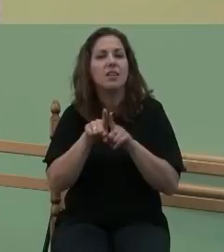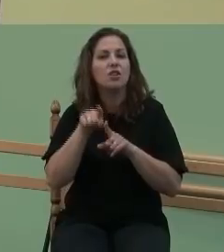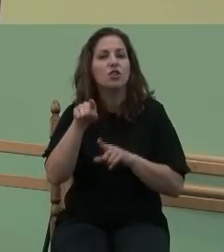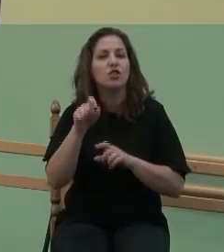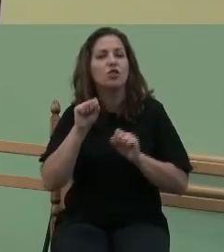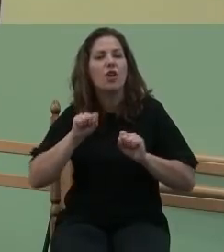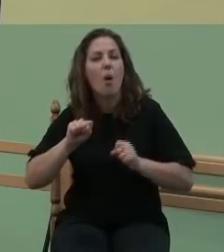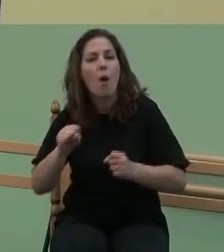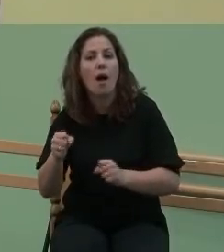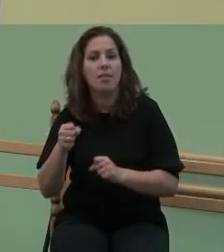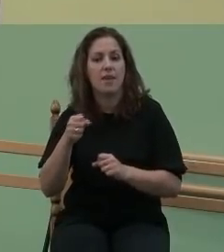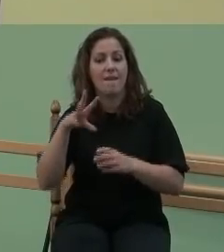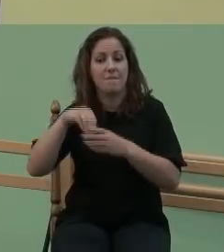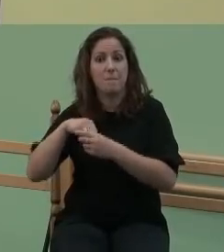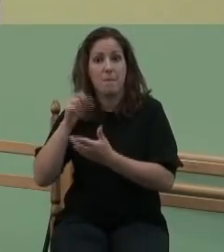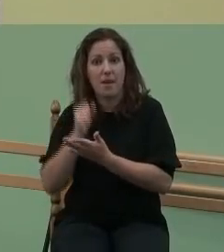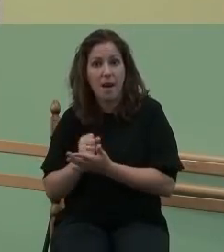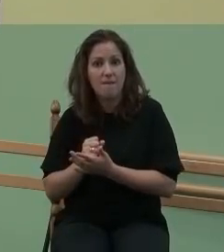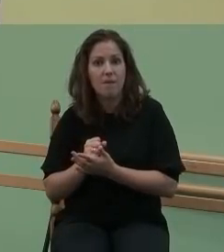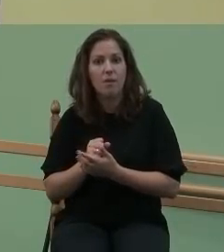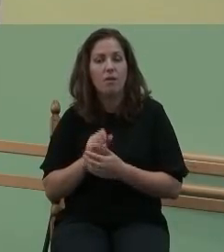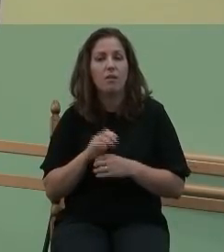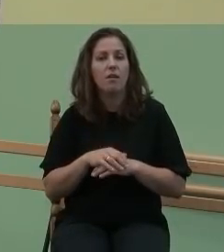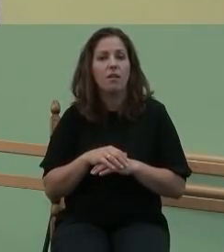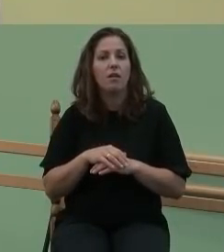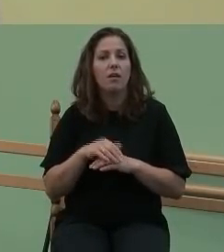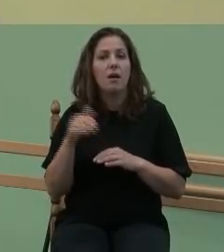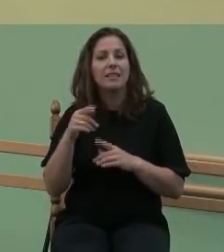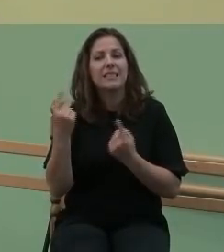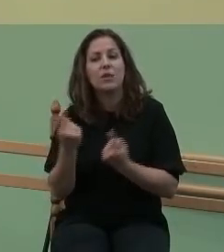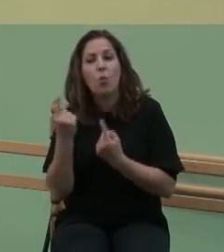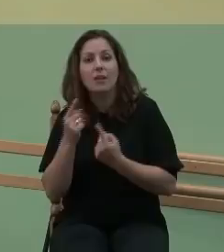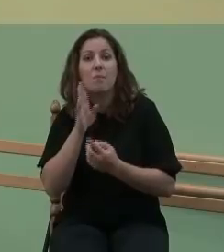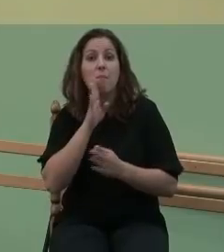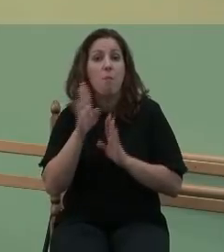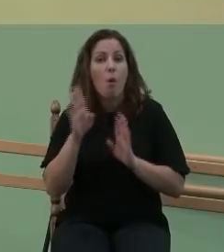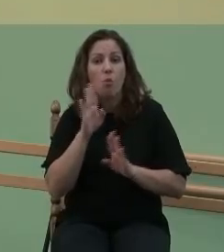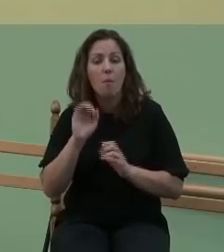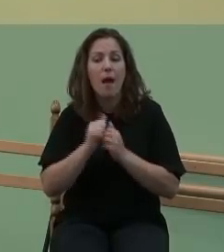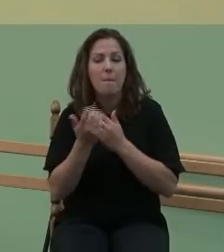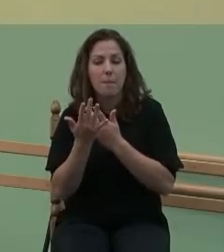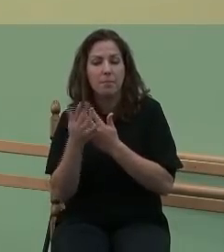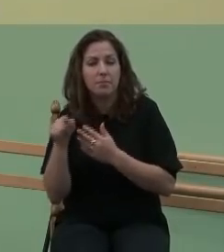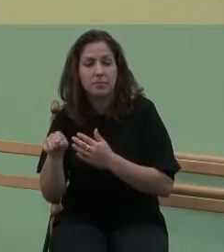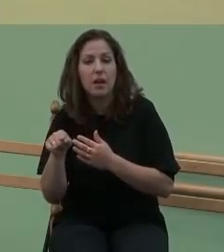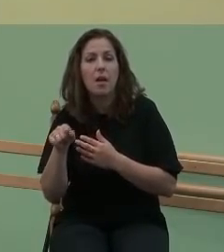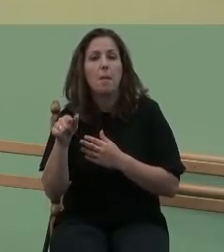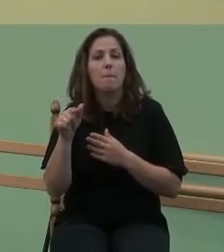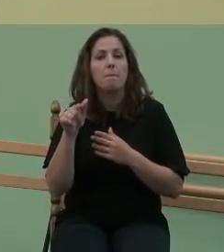że działanie, które mieści się w granicach prawa, a dotyczy sytuacji podobnych lub zbliżonych, ma